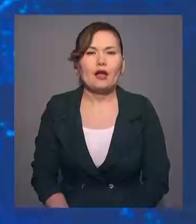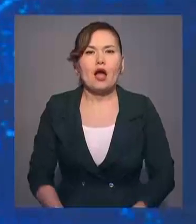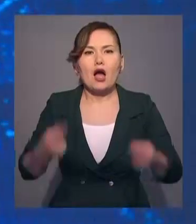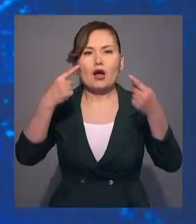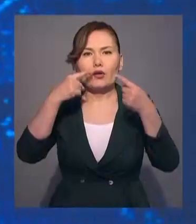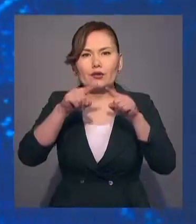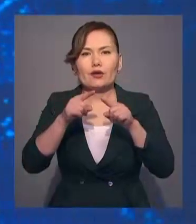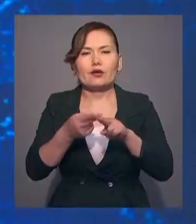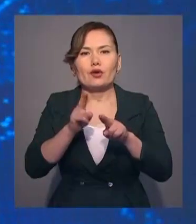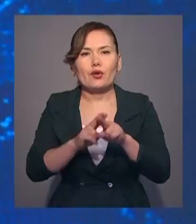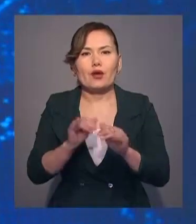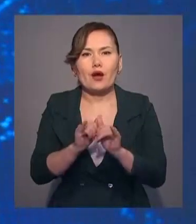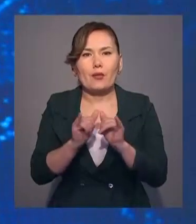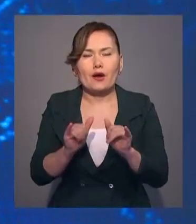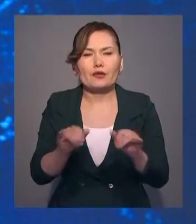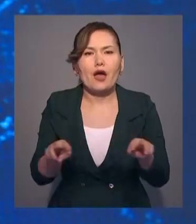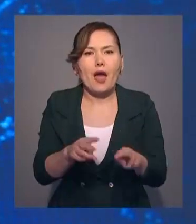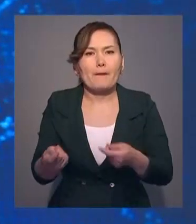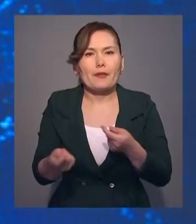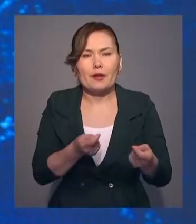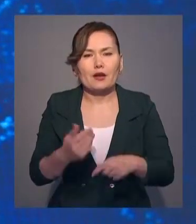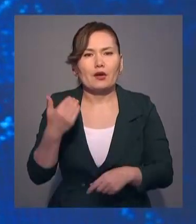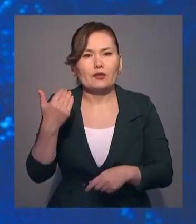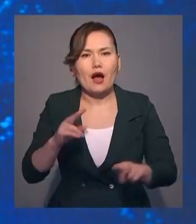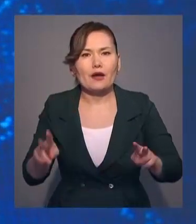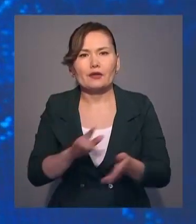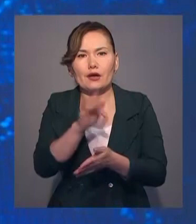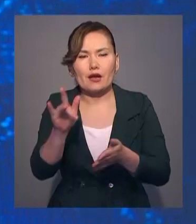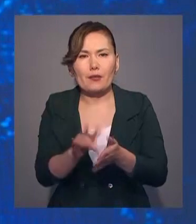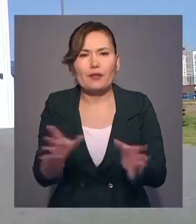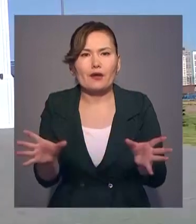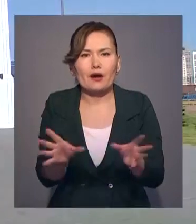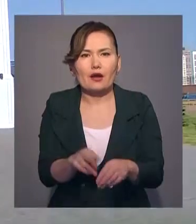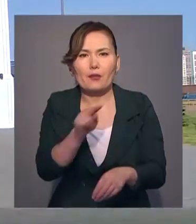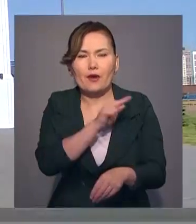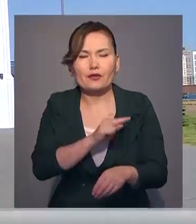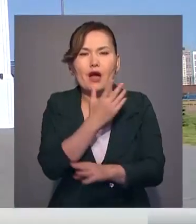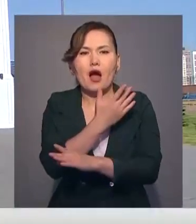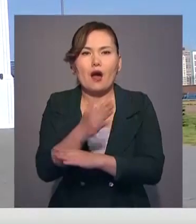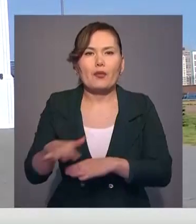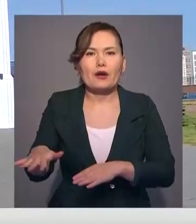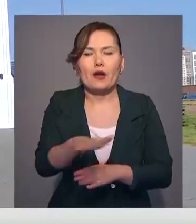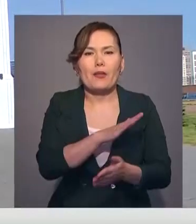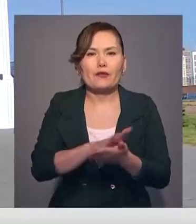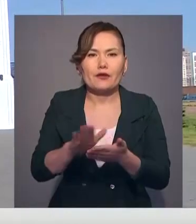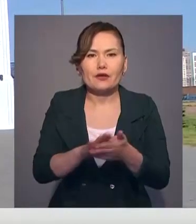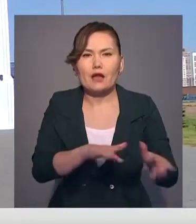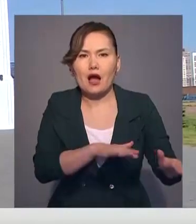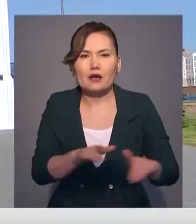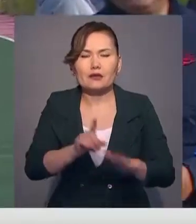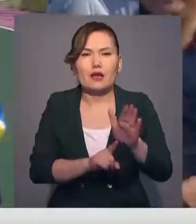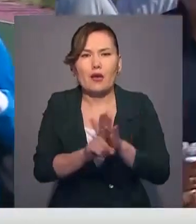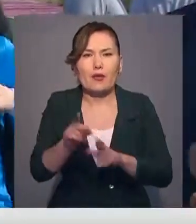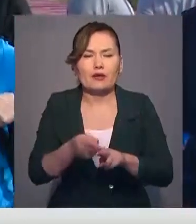Индустрия және инфрақұрылымдық даму министрлігінің көлік комитеті елорда әкімдігімен бірлесіп ботаникалық саябақта тазалық акциясын өткізді.